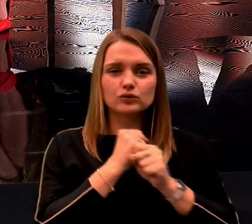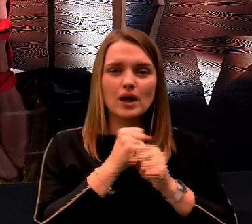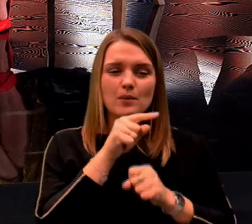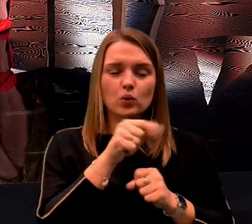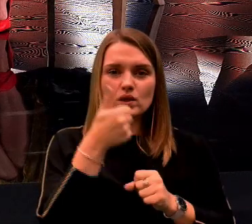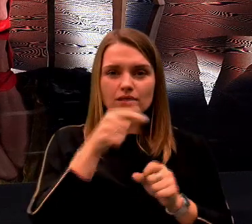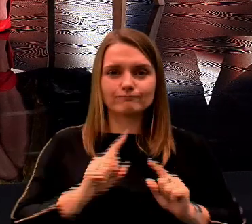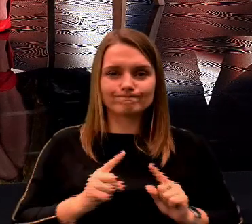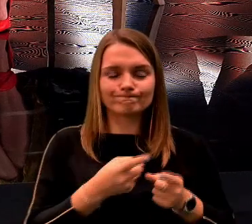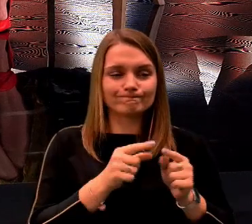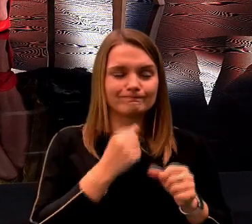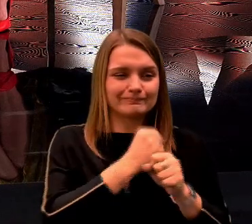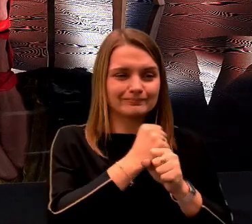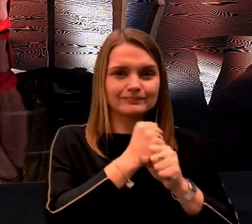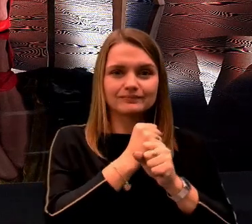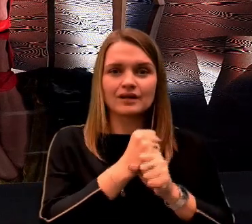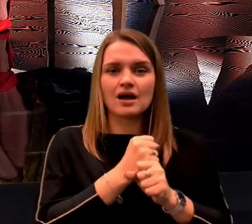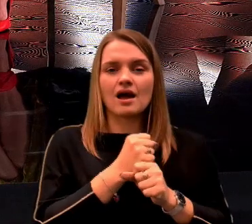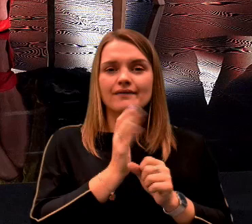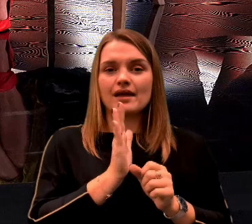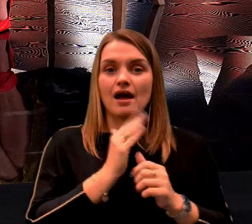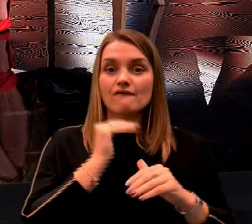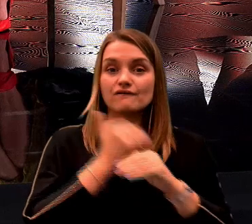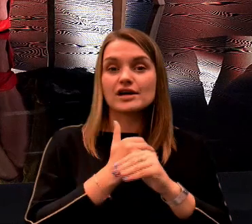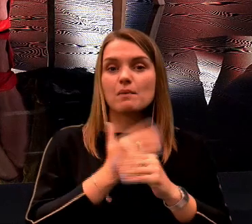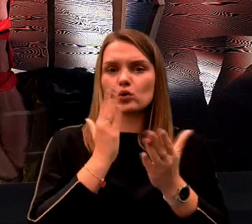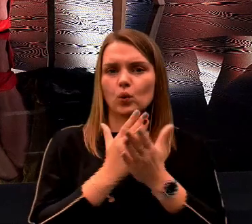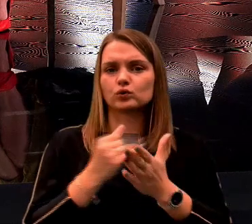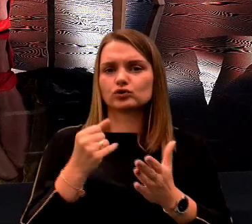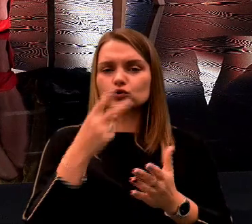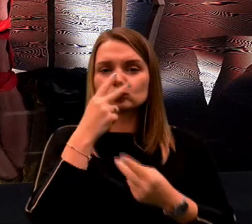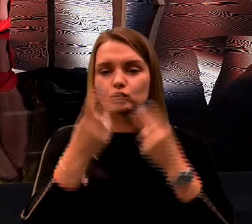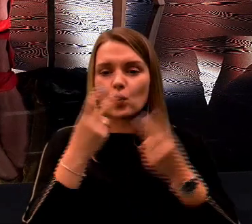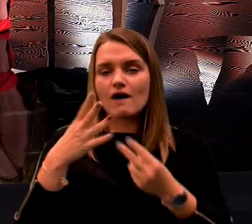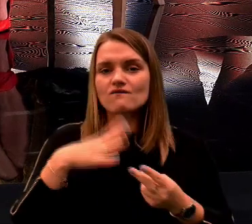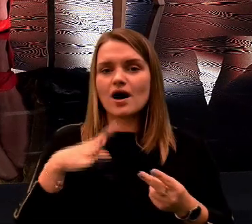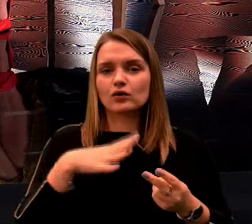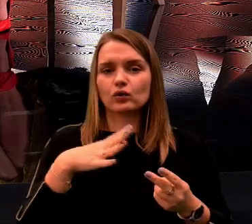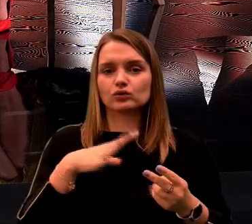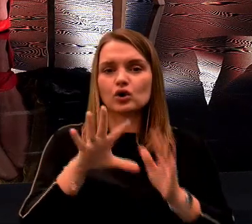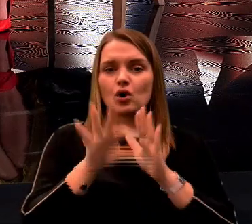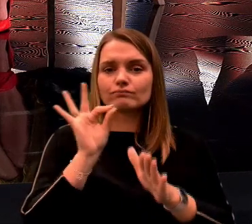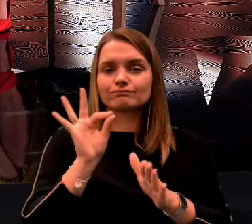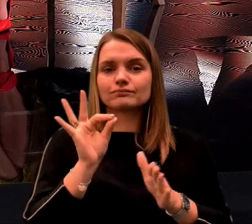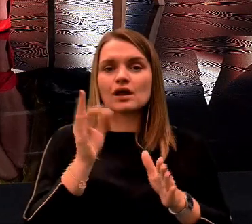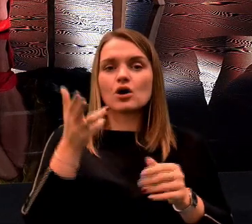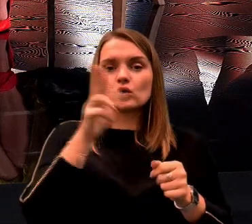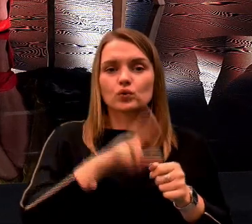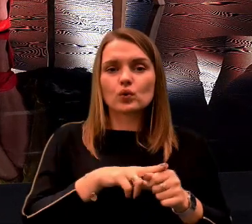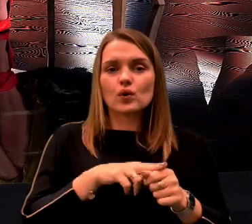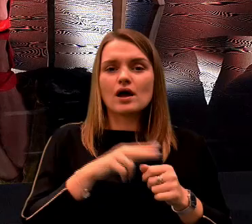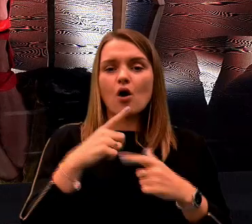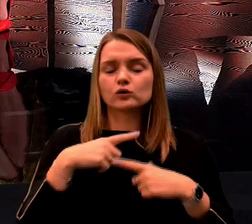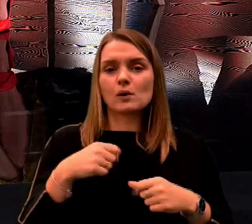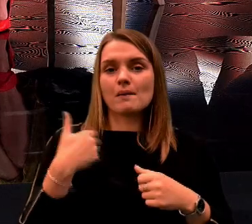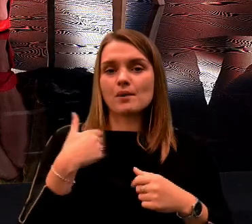organizacji, to już trochę mija, bo firmy cenią sobie to, że mamy różne doświadczenia. Ale to jest dla mnie w ogóle bardzo ciekawy głos i bardzo ciekawa